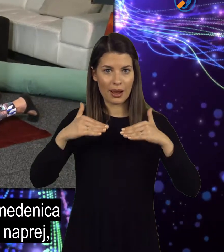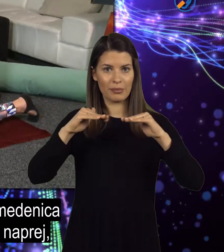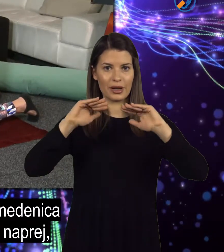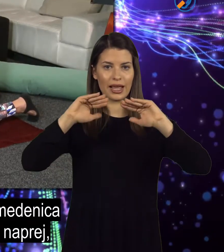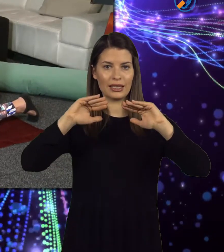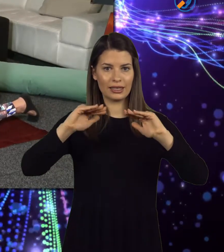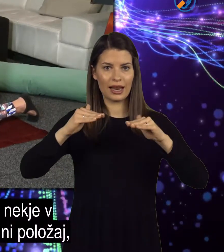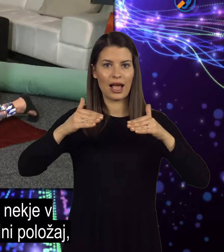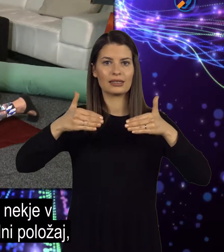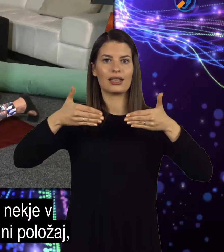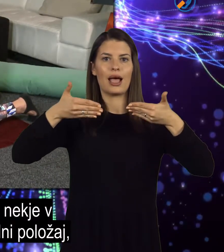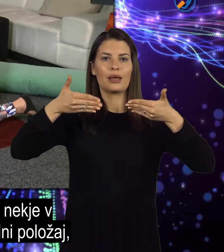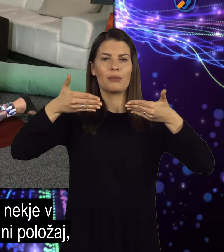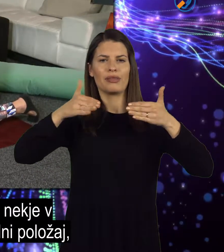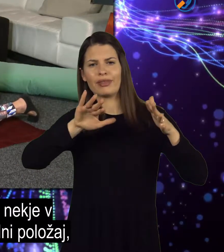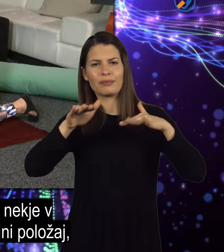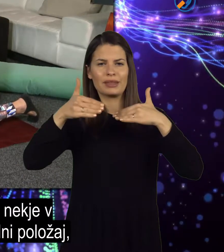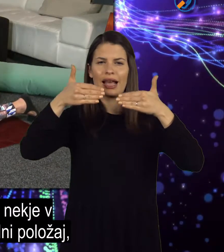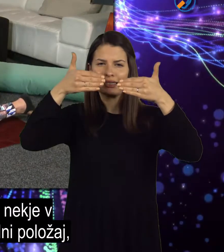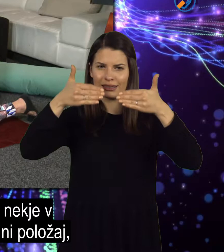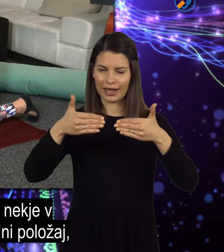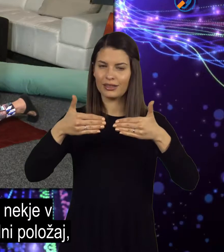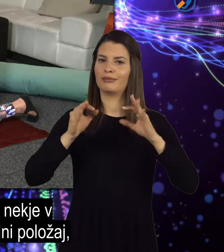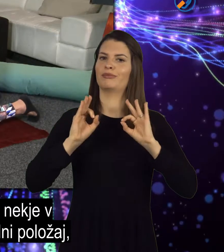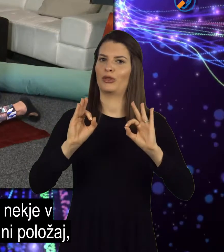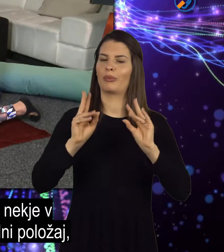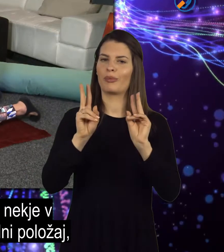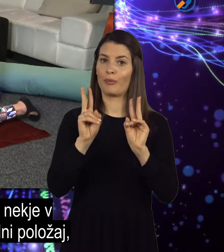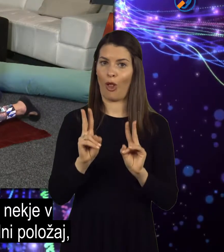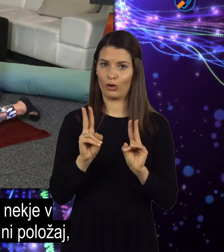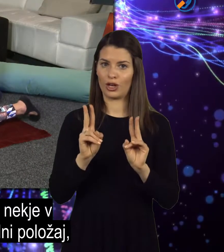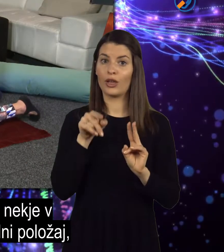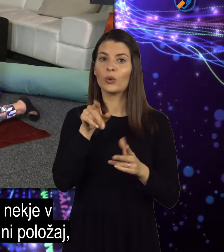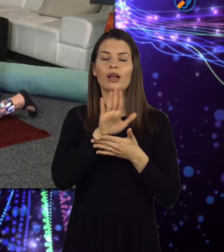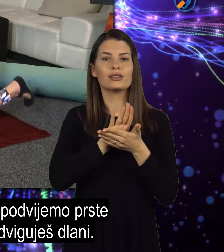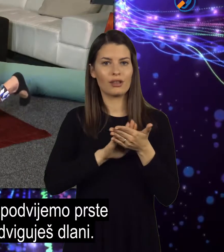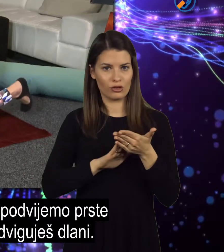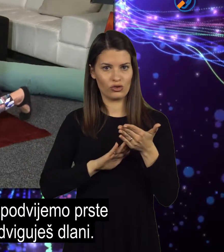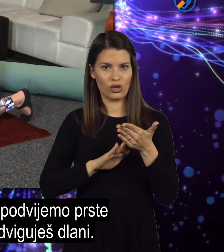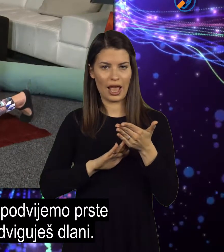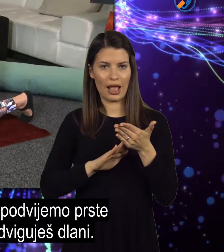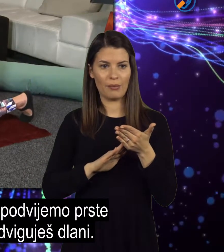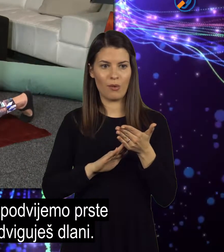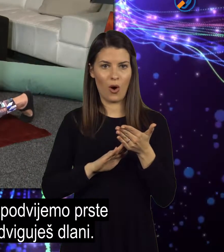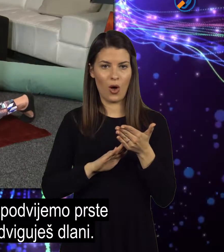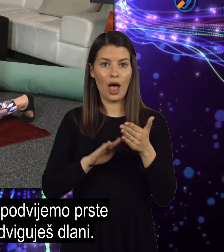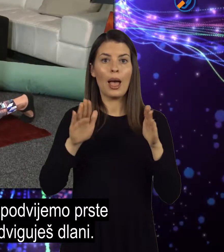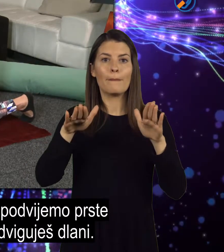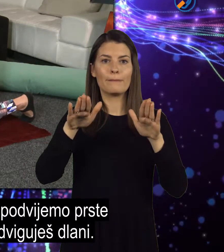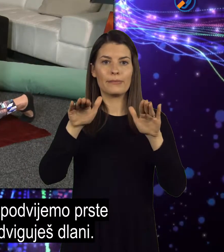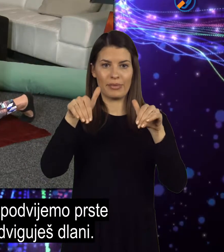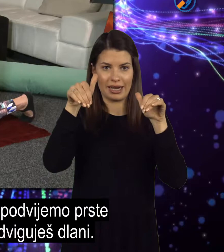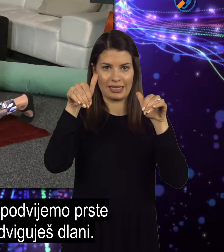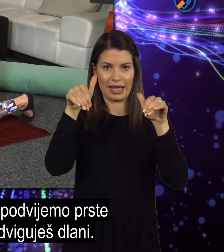malo naprej, malo nazaj in nekje v sredini je optimalni položaj, v katerem začnemo, spodvijamo